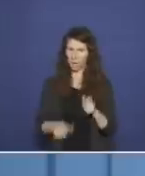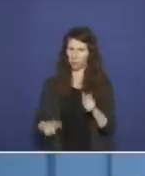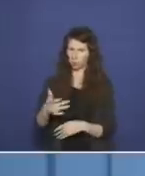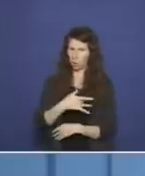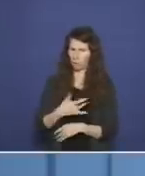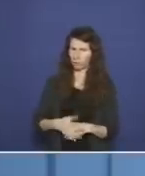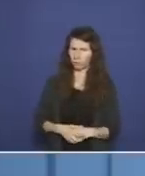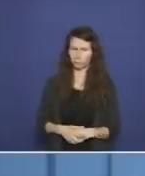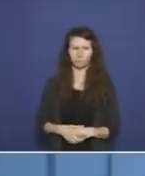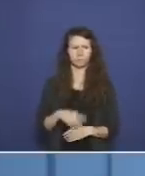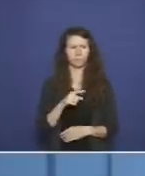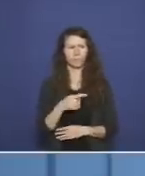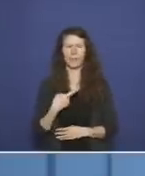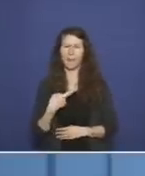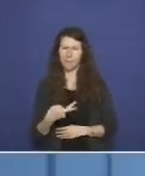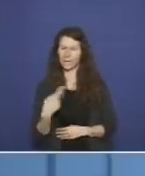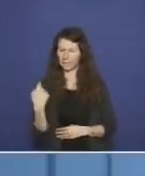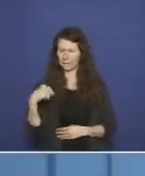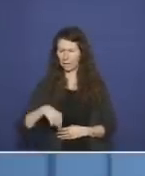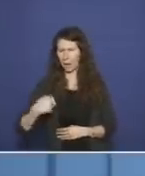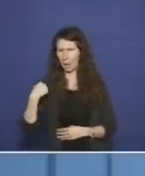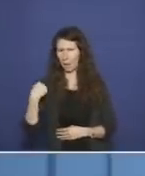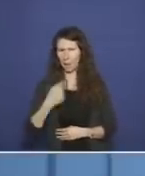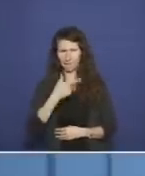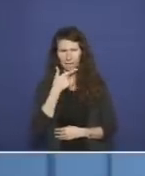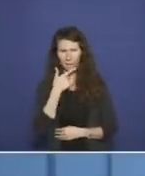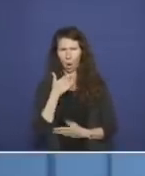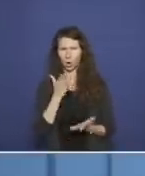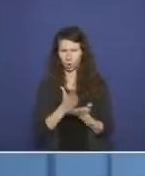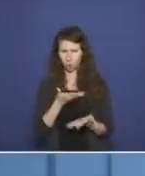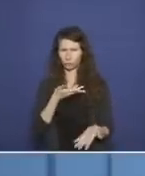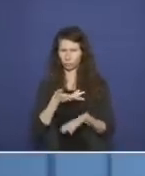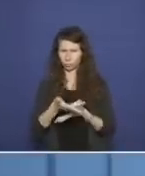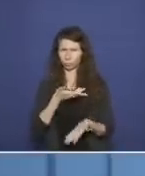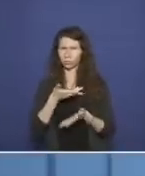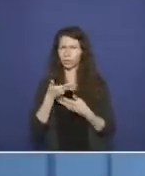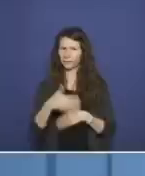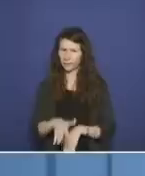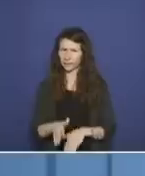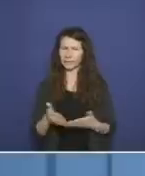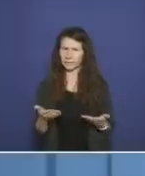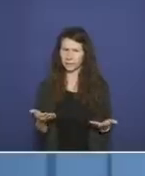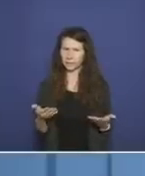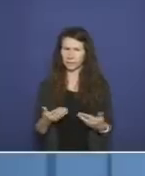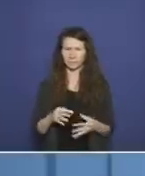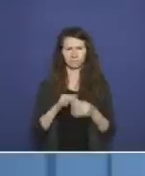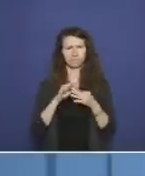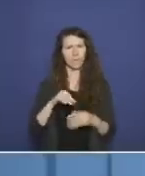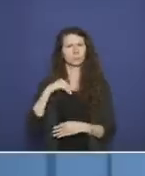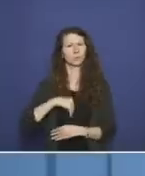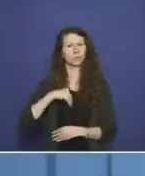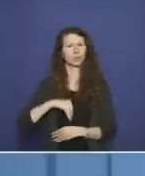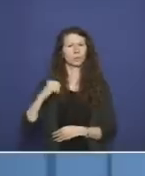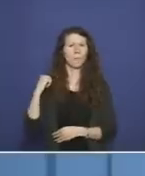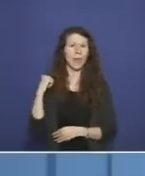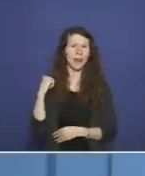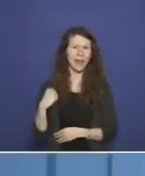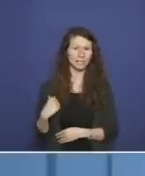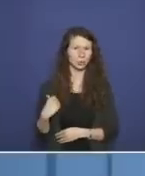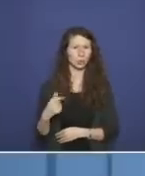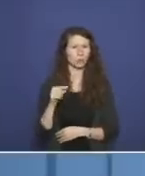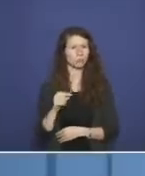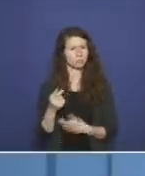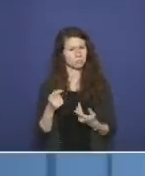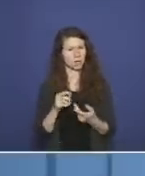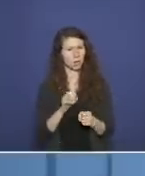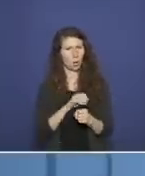Ja, wir beide hatten ja hier am Mittwoch schon dazu gesprochen, inwiefern psychische Belastungen eine Rolle spielen in